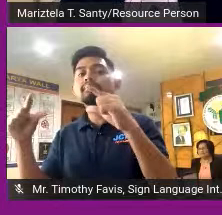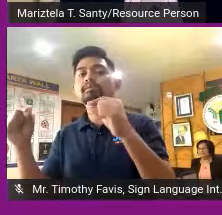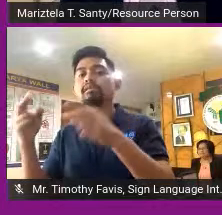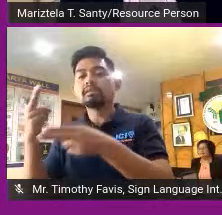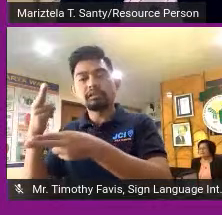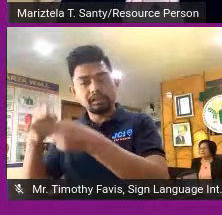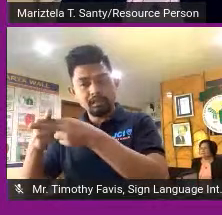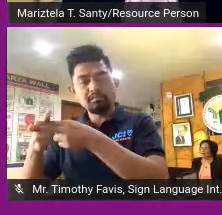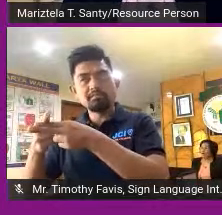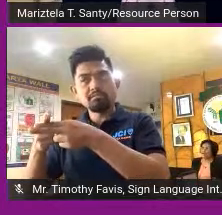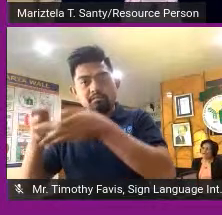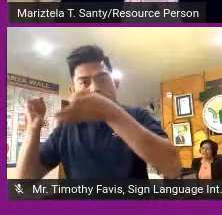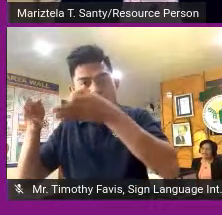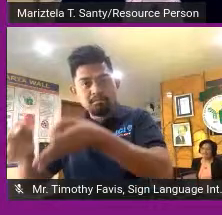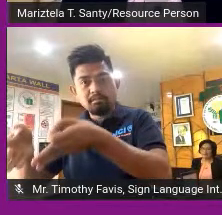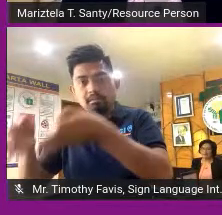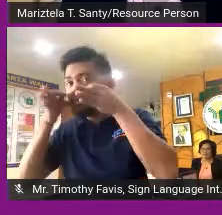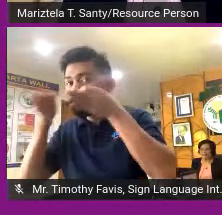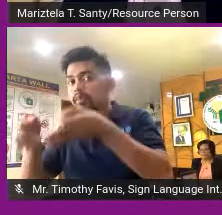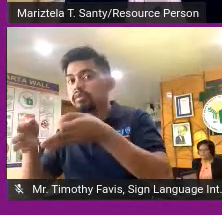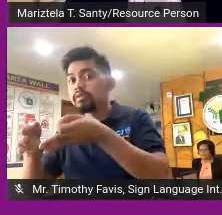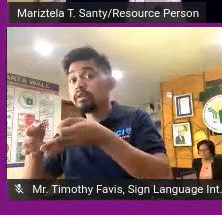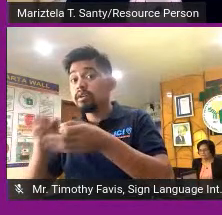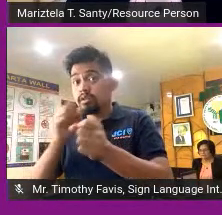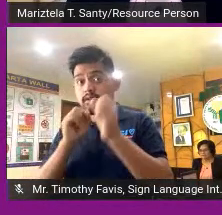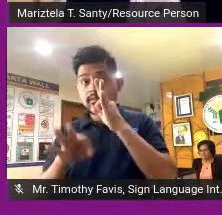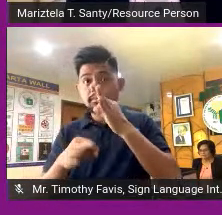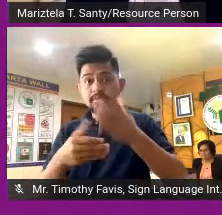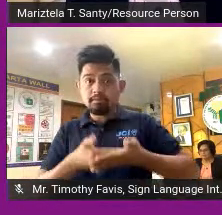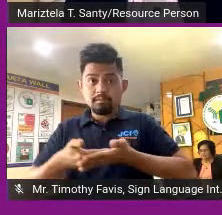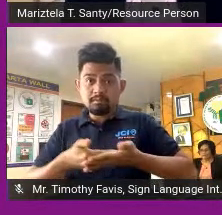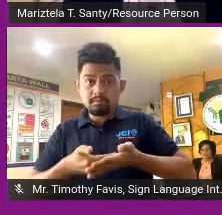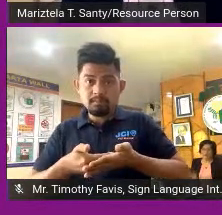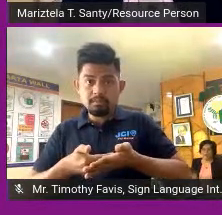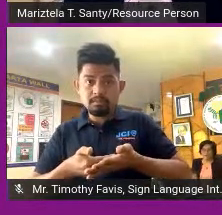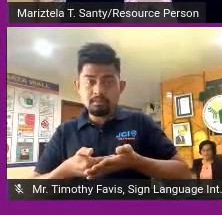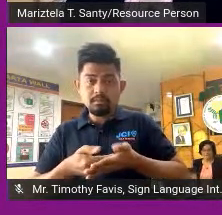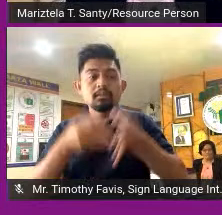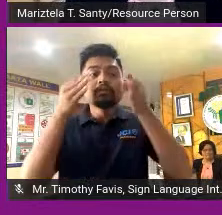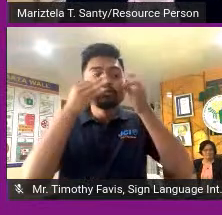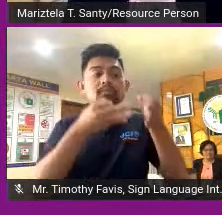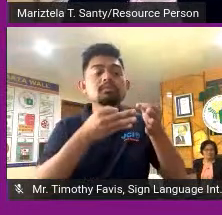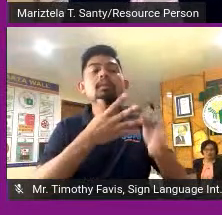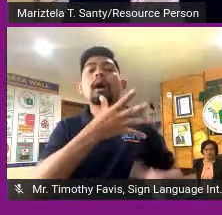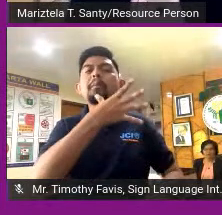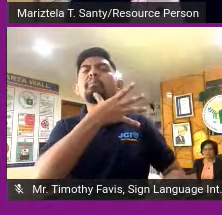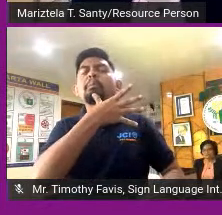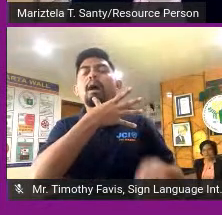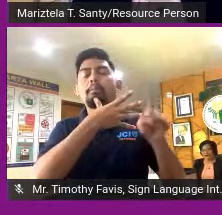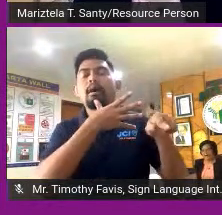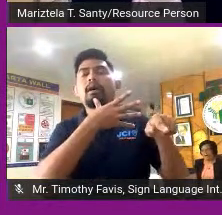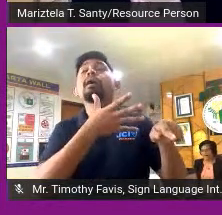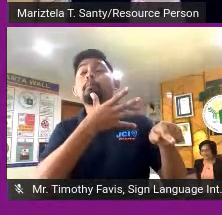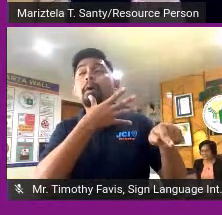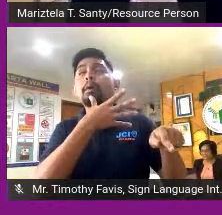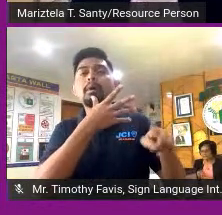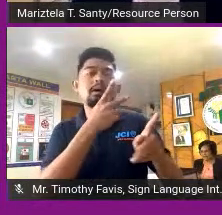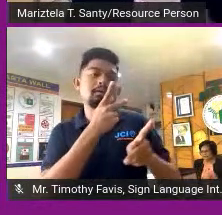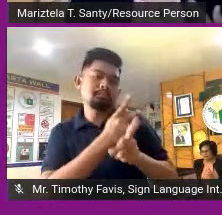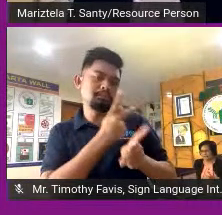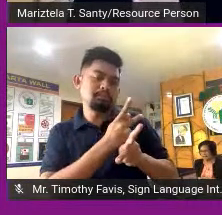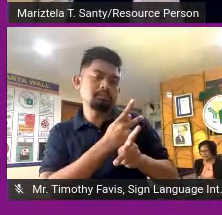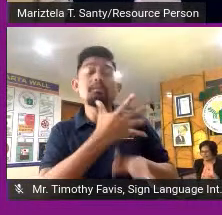Pag mag-aalaga ng bata sa nanay, na po, sa nanay,